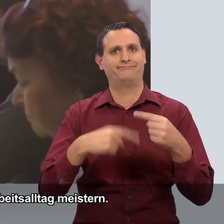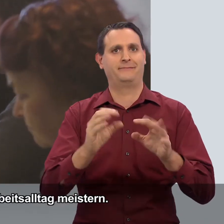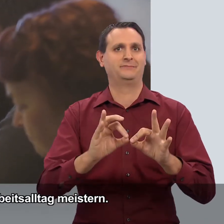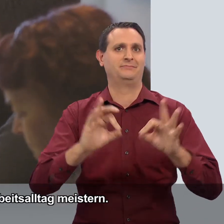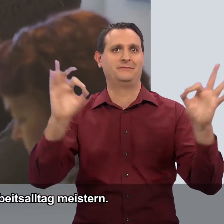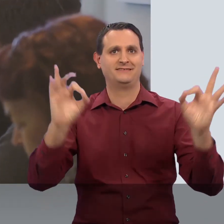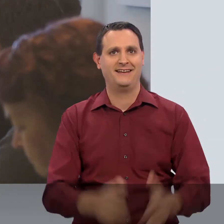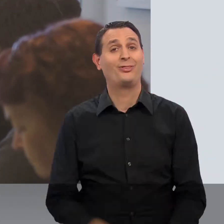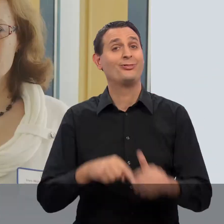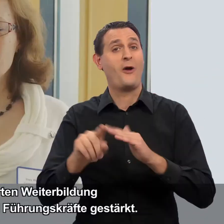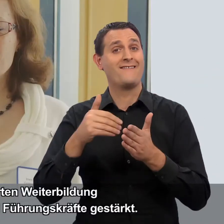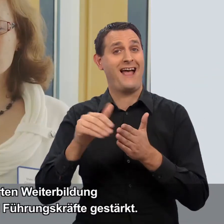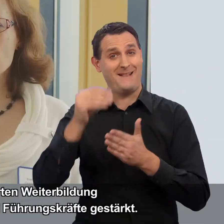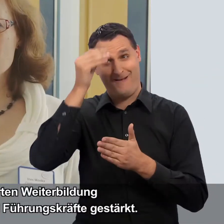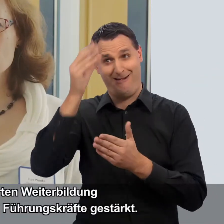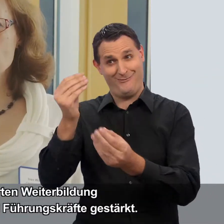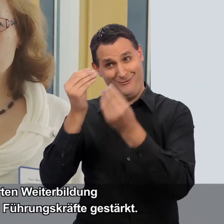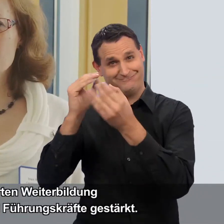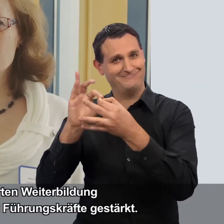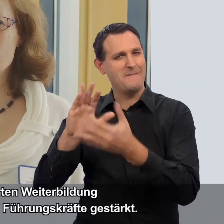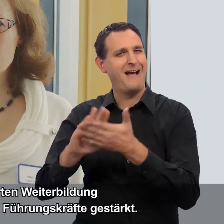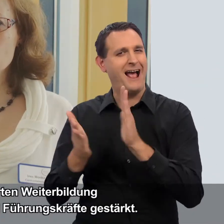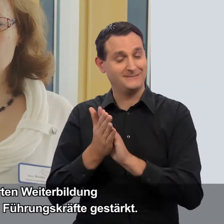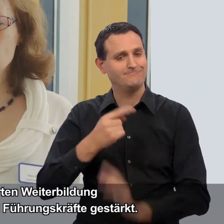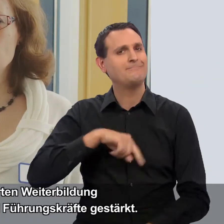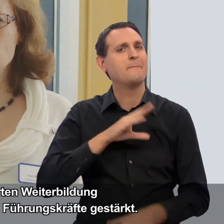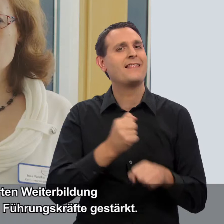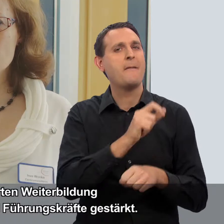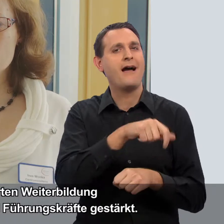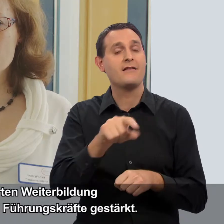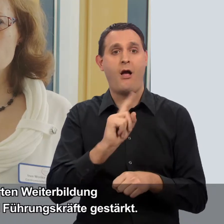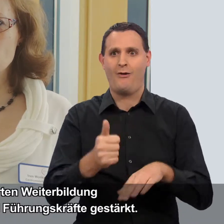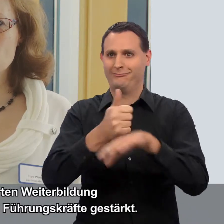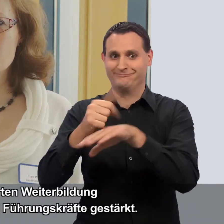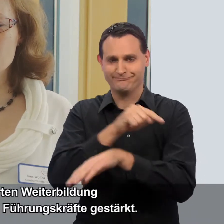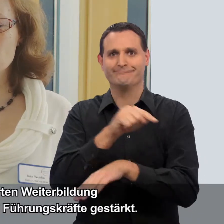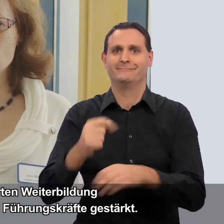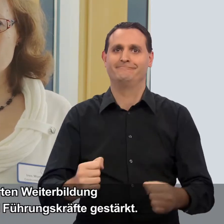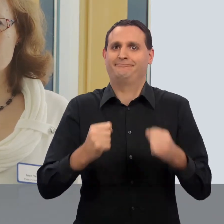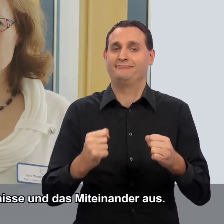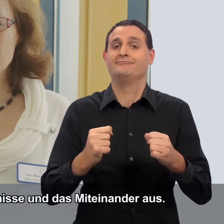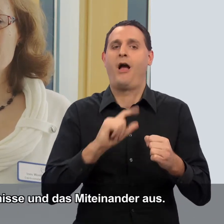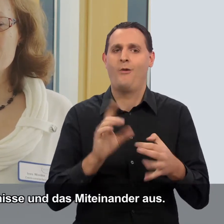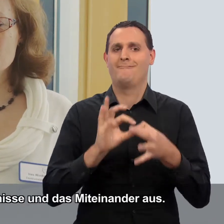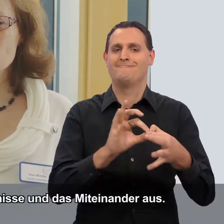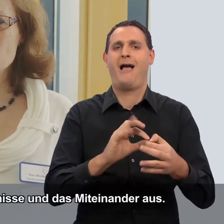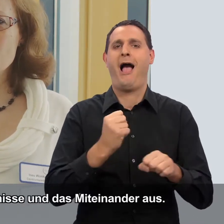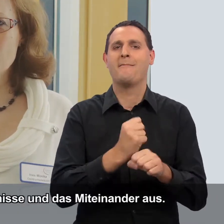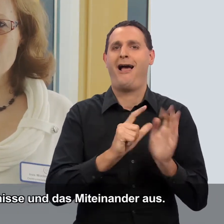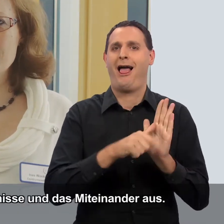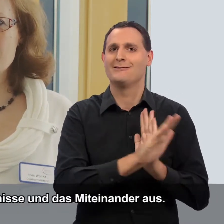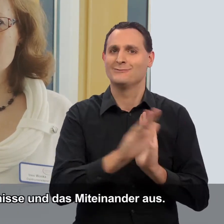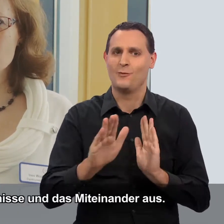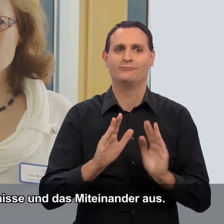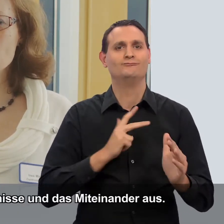Arbeitsalltag meistern. Dank der praxisorientierten Weiterbildung wurden unsere Mitarbeiter und Führungskräfte gestärkt. Das wirkt sich